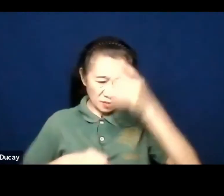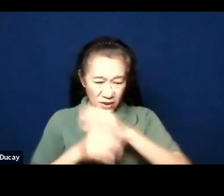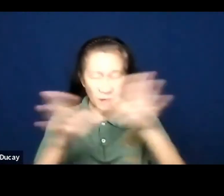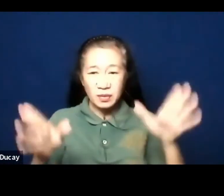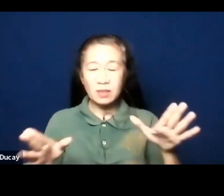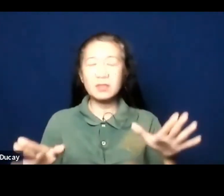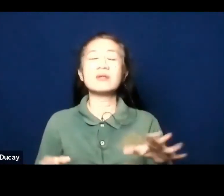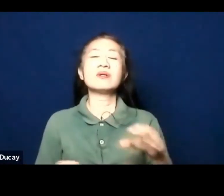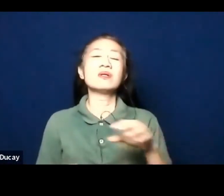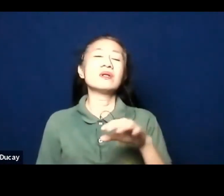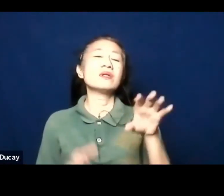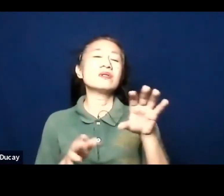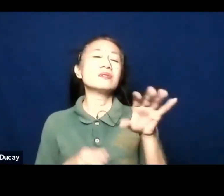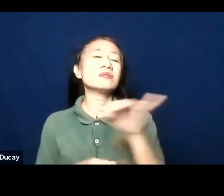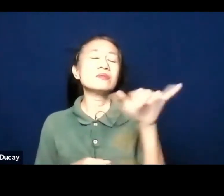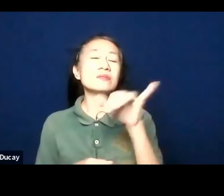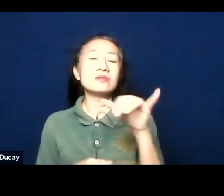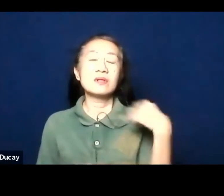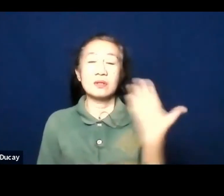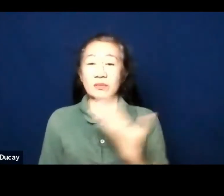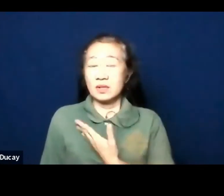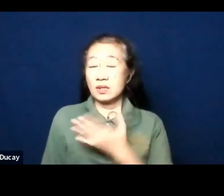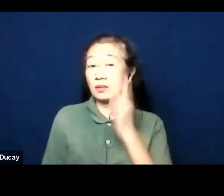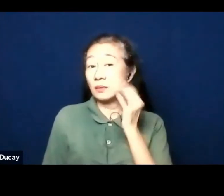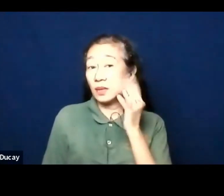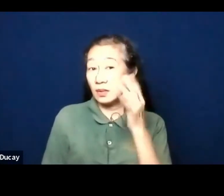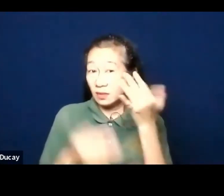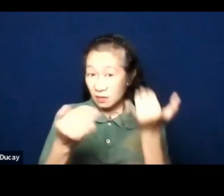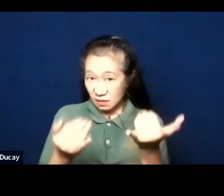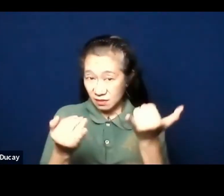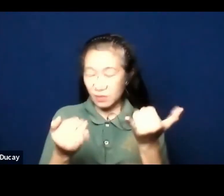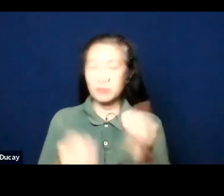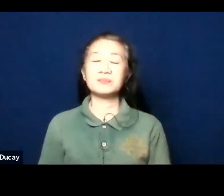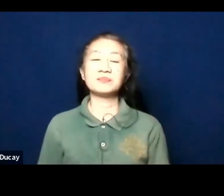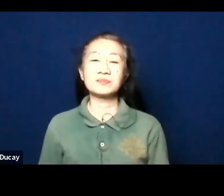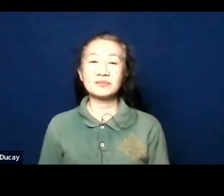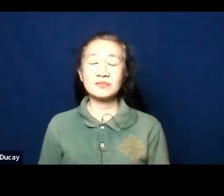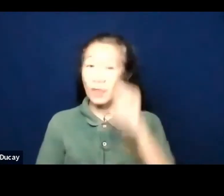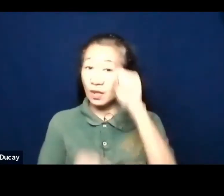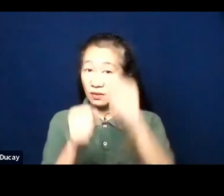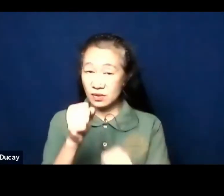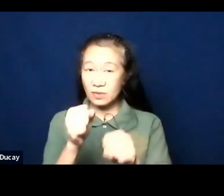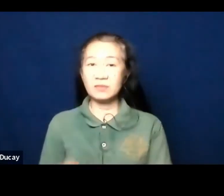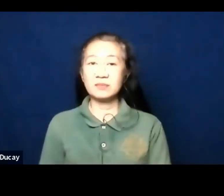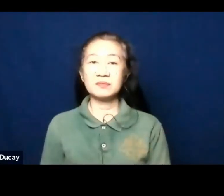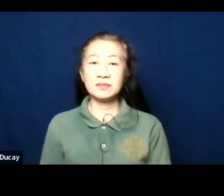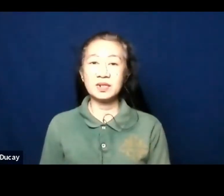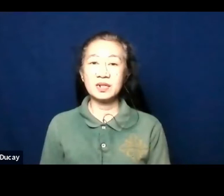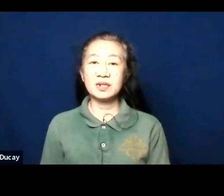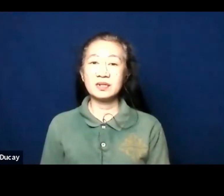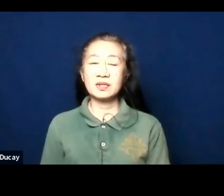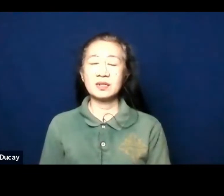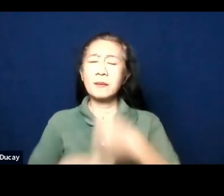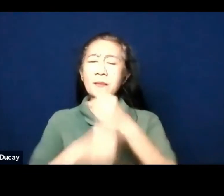pandemya katulad ng ating nararanasan sa kasalukuyan. So this made